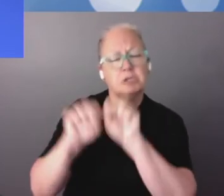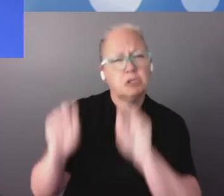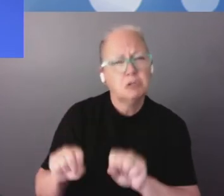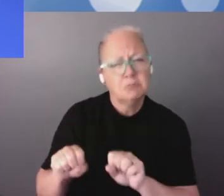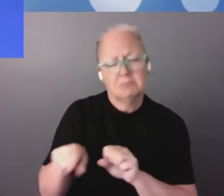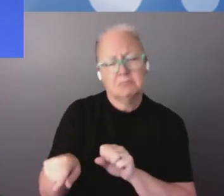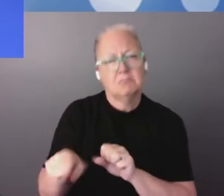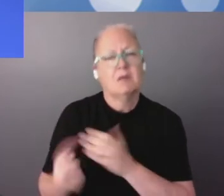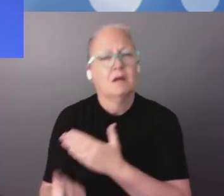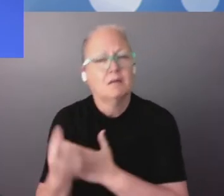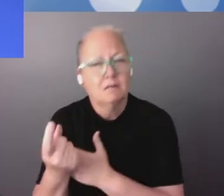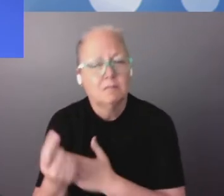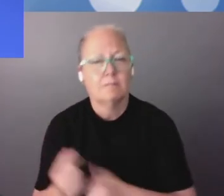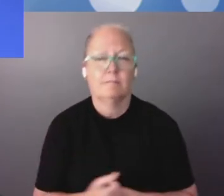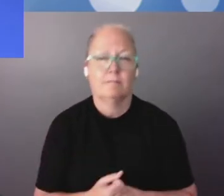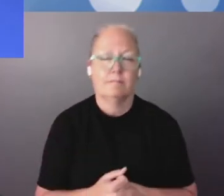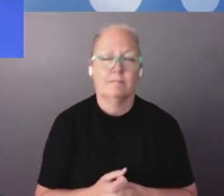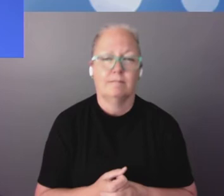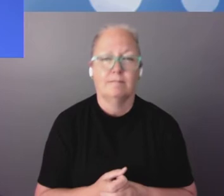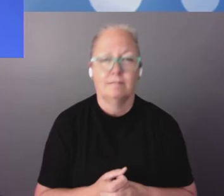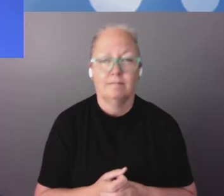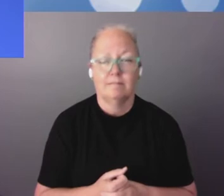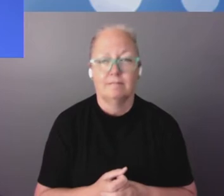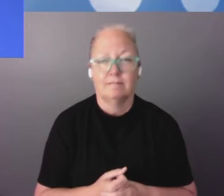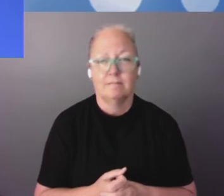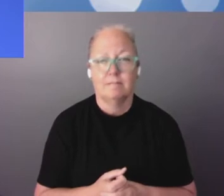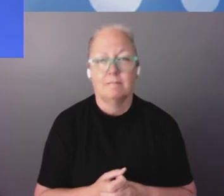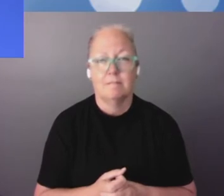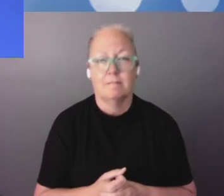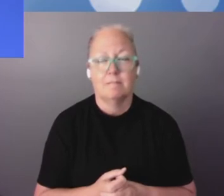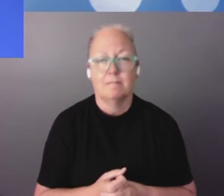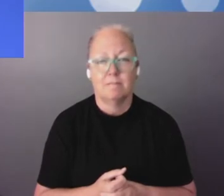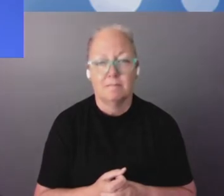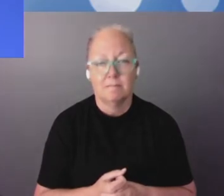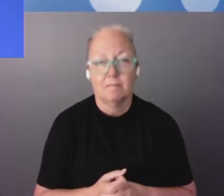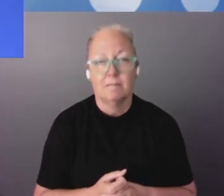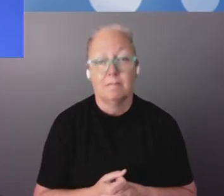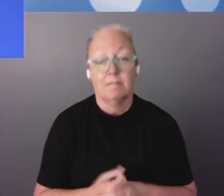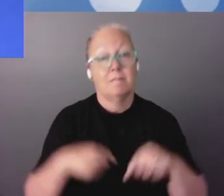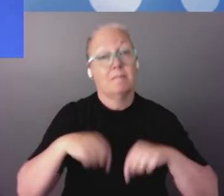la date de l'annulation du forum Nous savons très bien